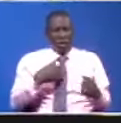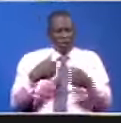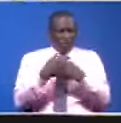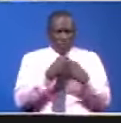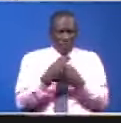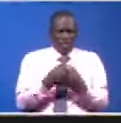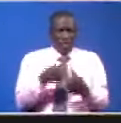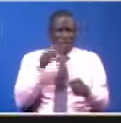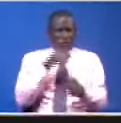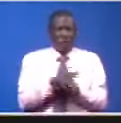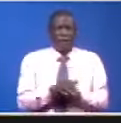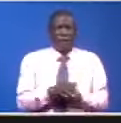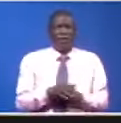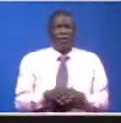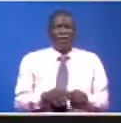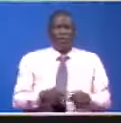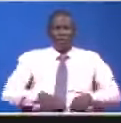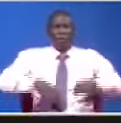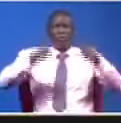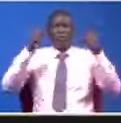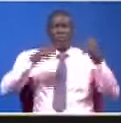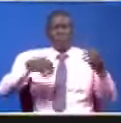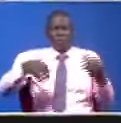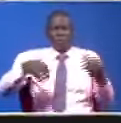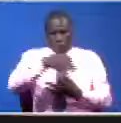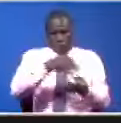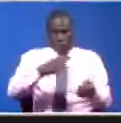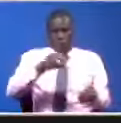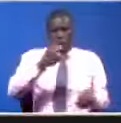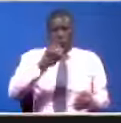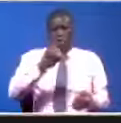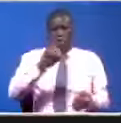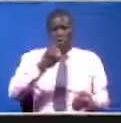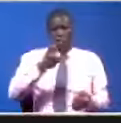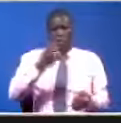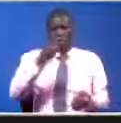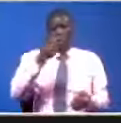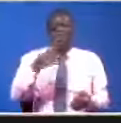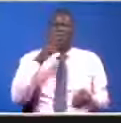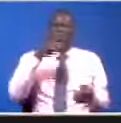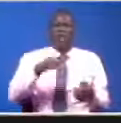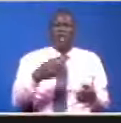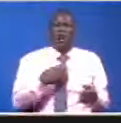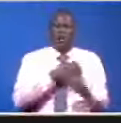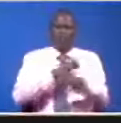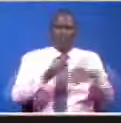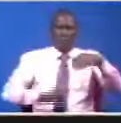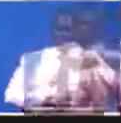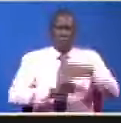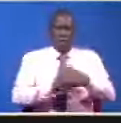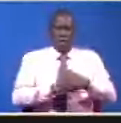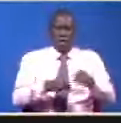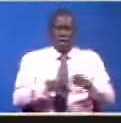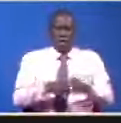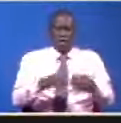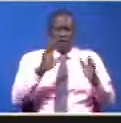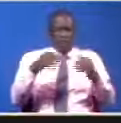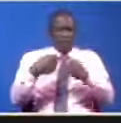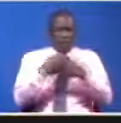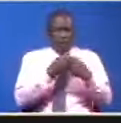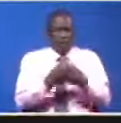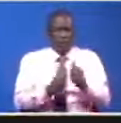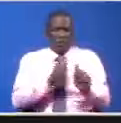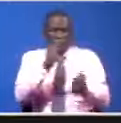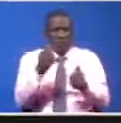unakumbwa na changamoto si haba, kwani rais wa shirikisho hilo, Cyprian Owiti, alidokeza ukosefu wa ufadhili kama kikwazo